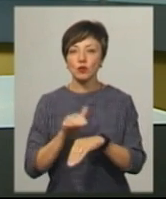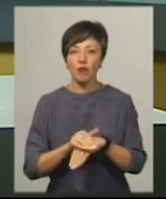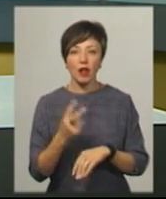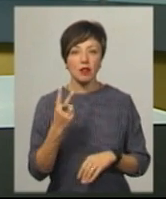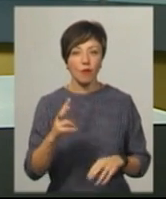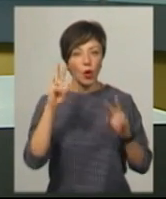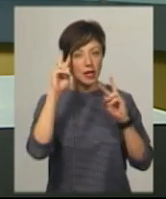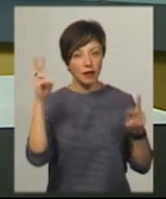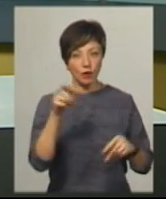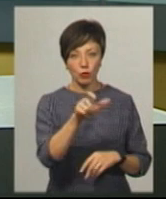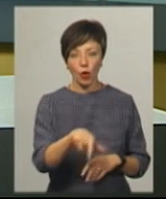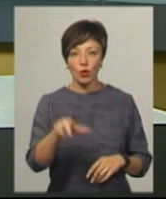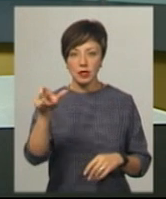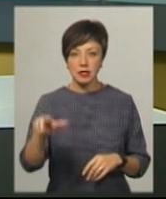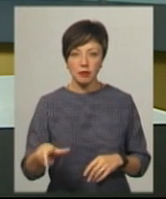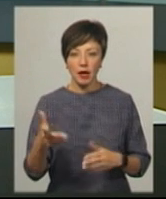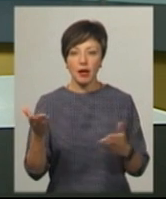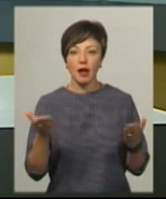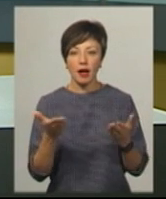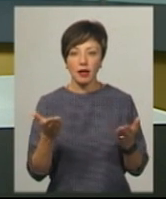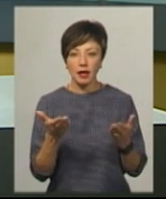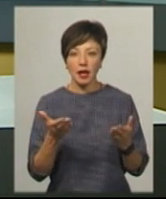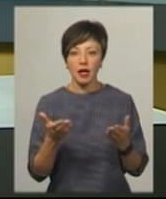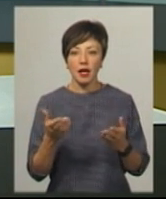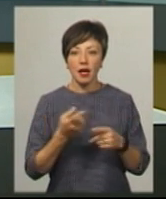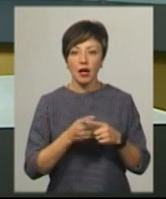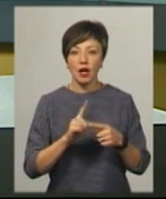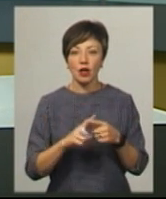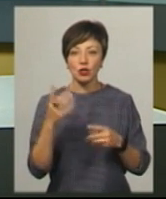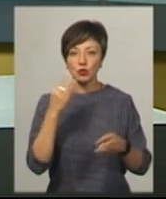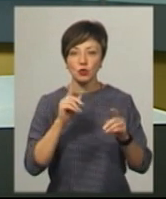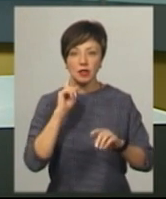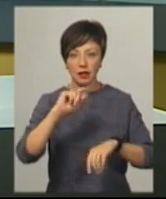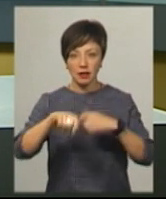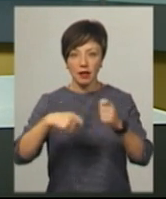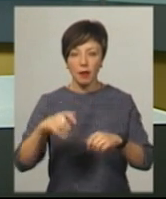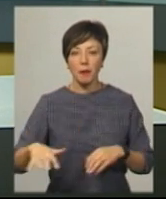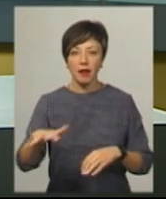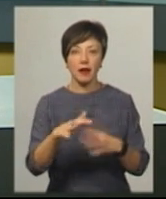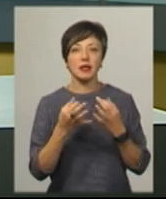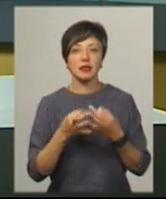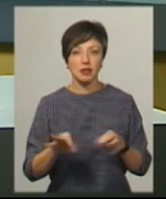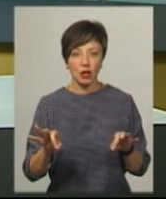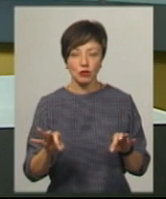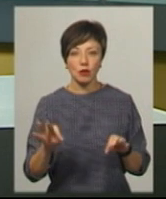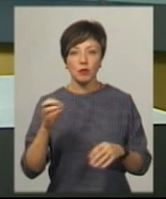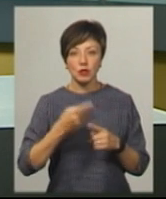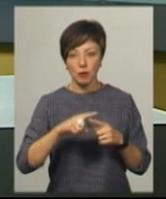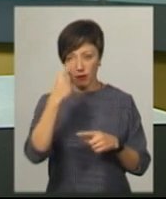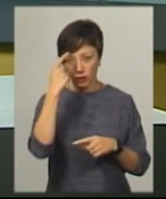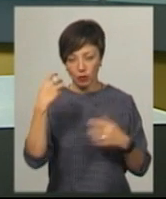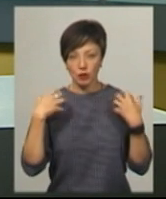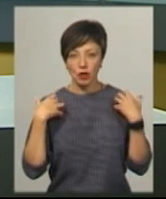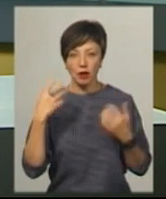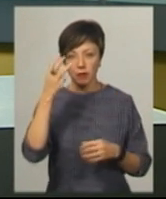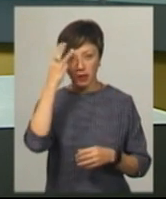зафіксували двох невідомих осіб, які обмотували штучною зеленню топіарії у вигляді слонів на Майдані Незалежності. Про це повідомив